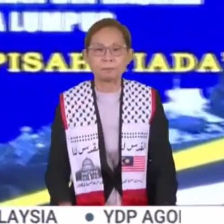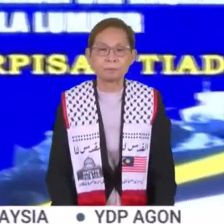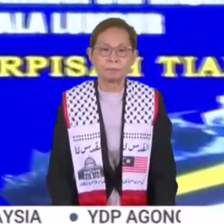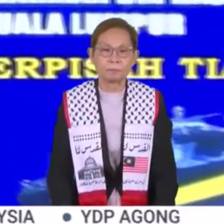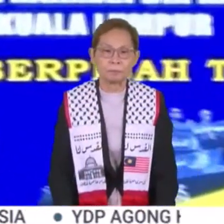negara